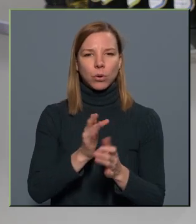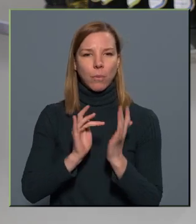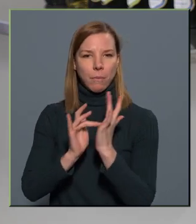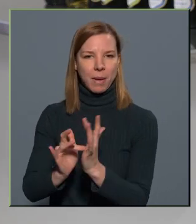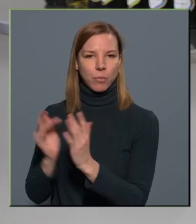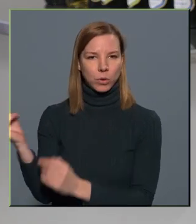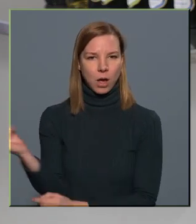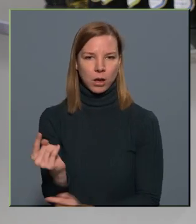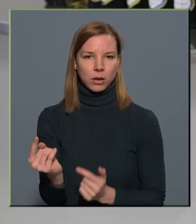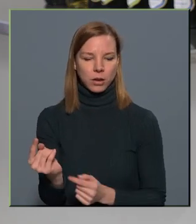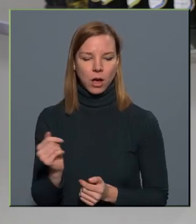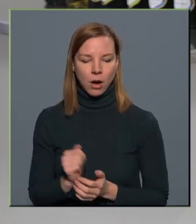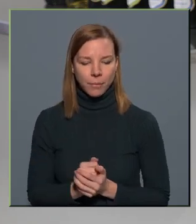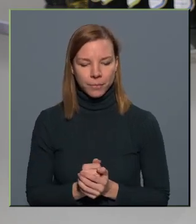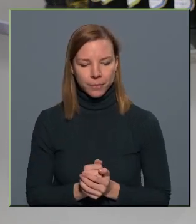a